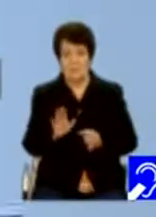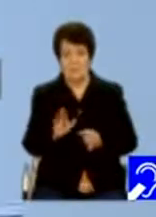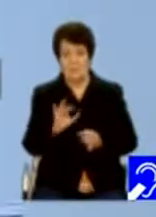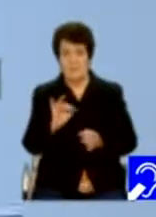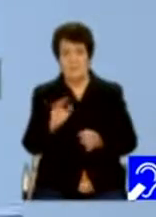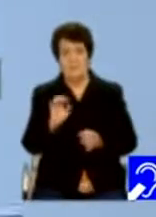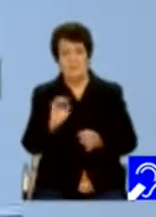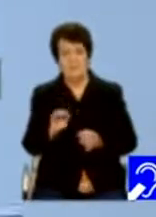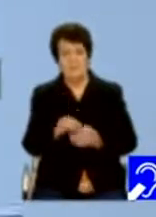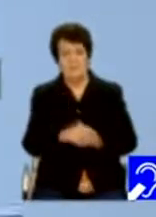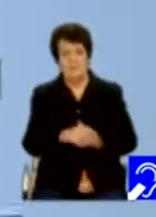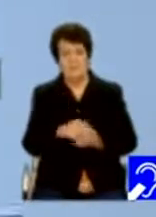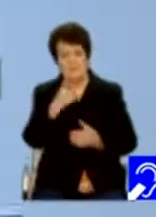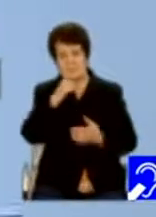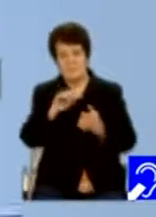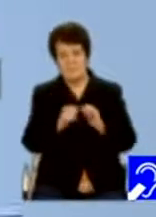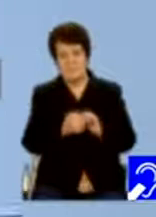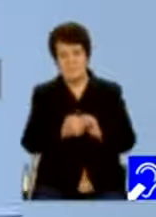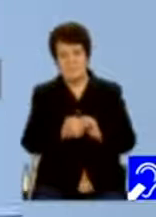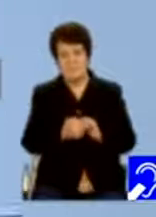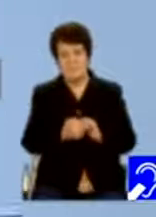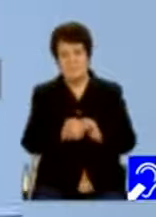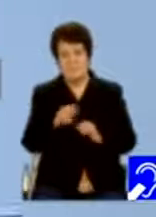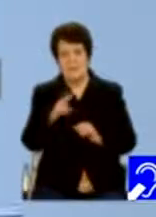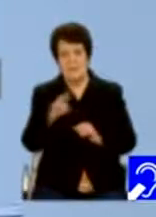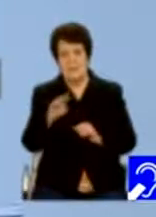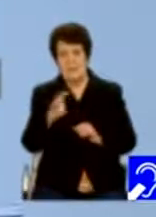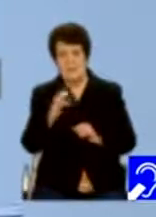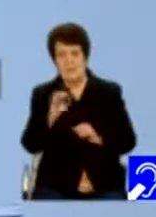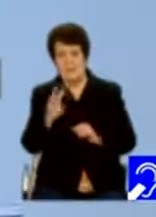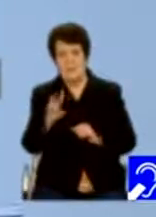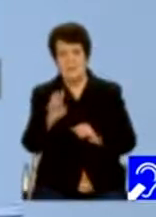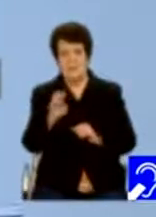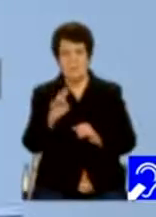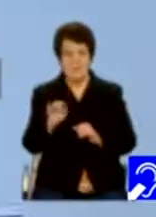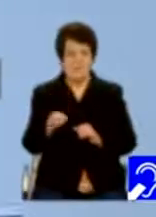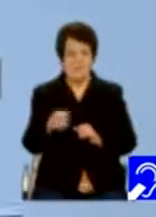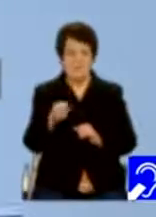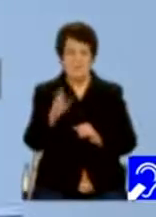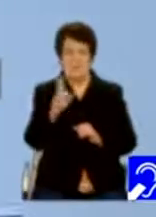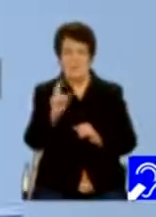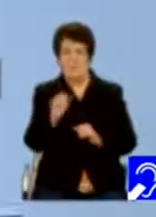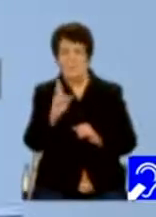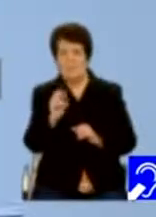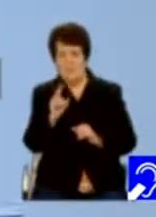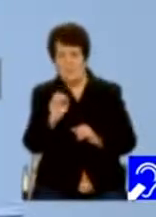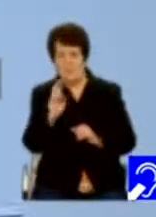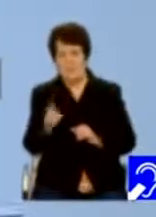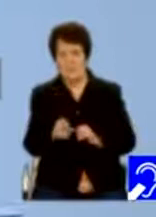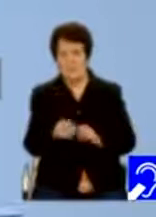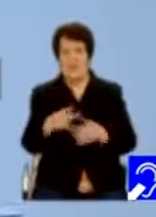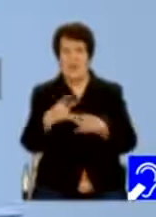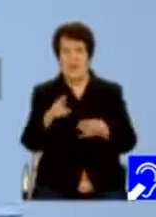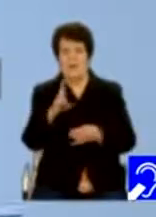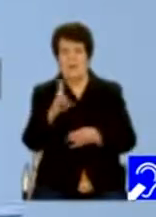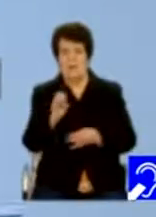Livii Baziuc, vă rog să țineți minte, Lilian Bacalim, Cafcaliuc și mai au încă pe listă criminali și